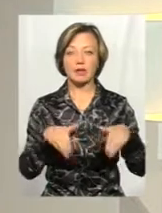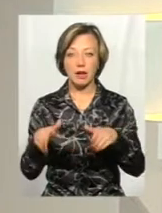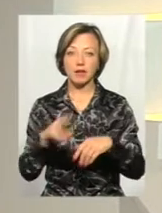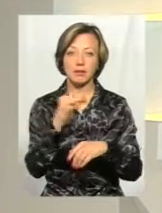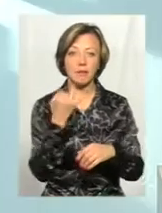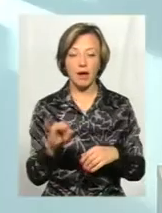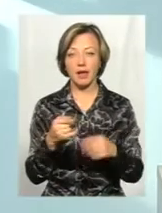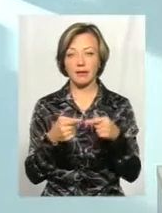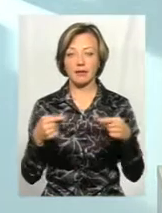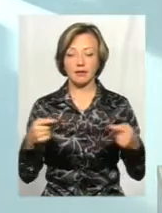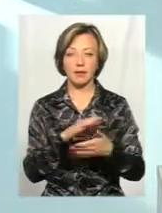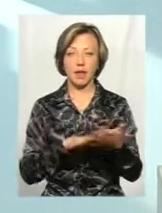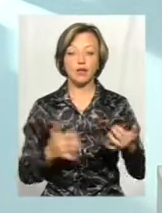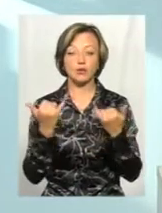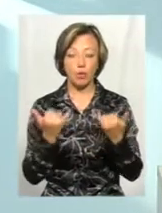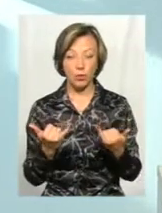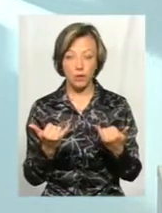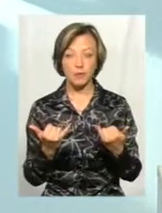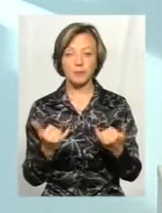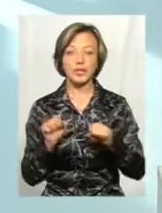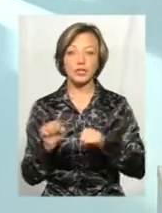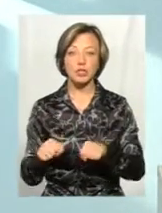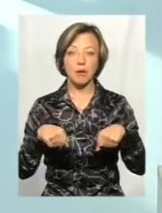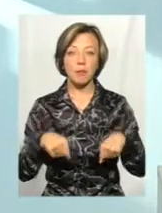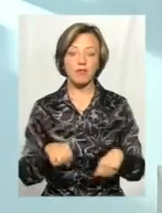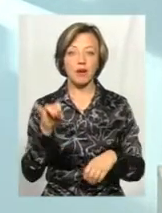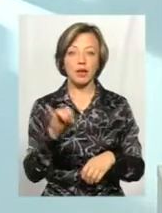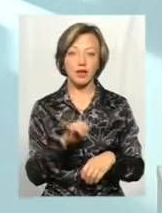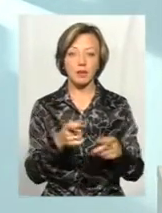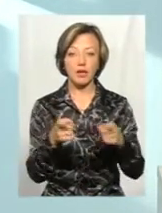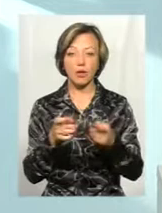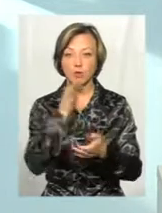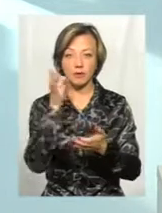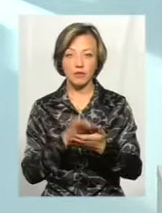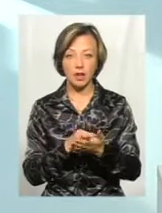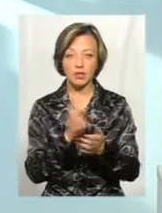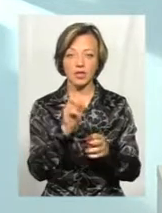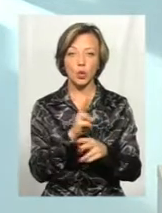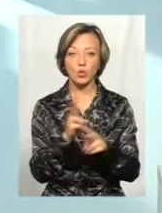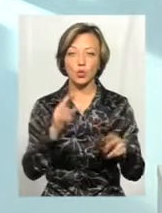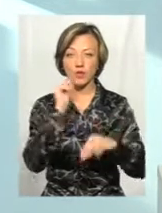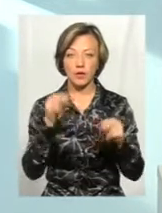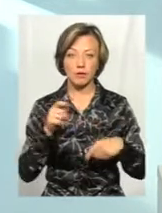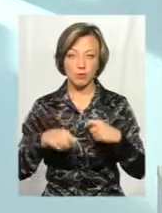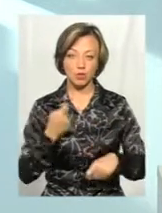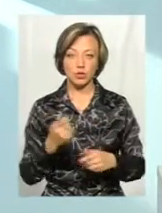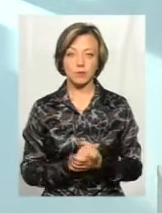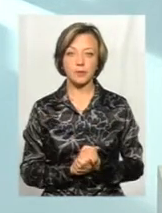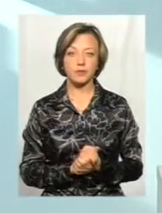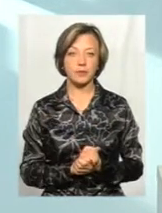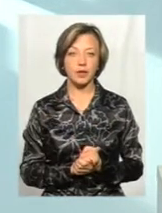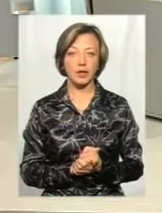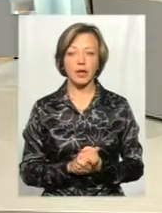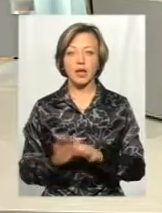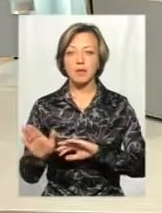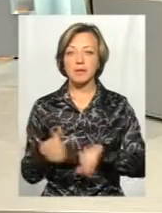паї і так далі. Тому ми сьогодні захищаємо права і притягнемо до відповідальності тих, хто винен в порушенні цих прав. Після вашої